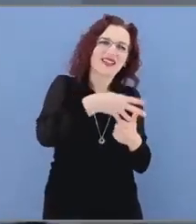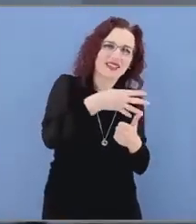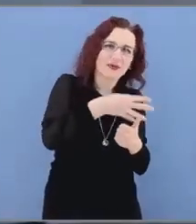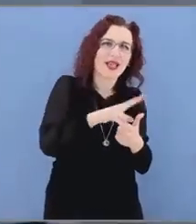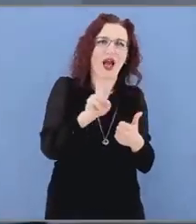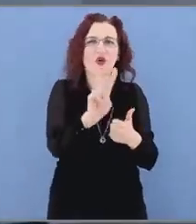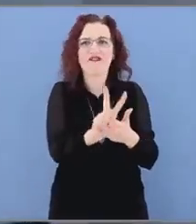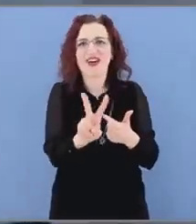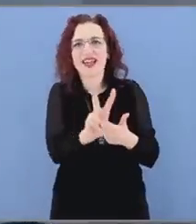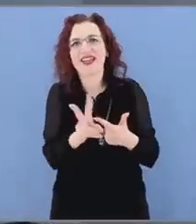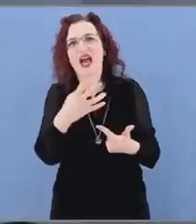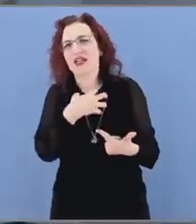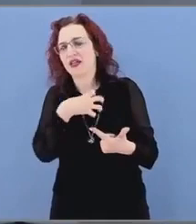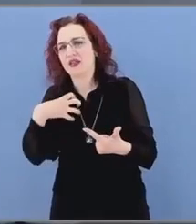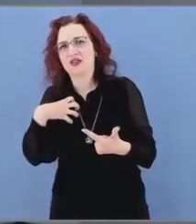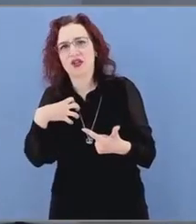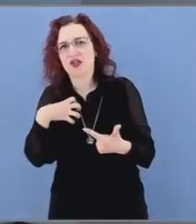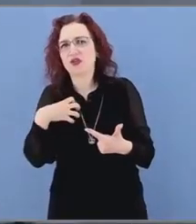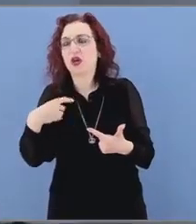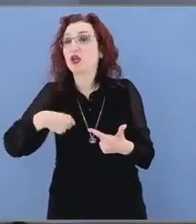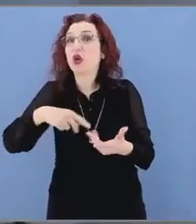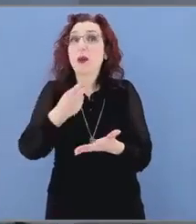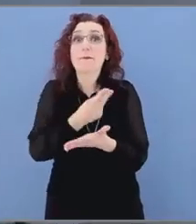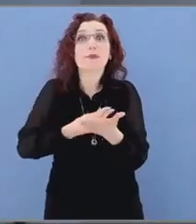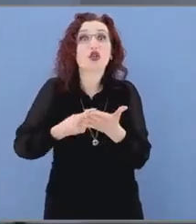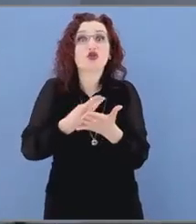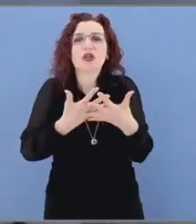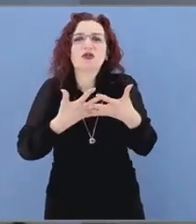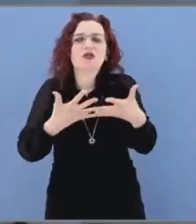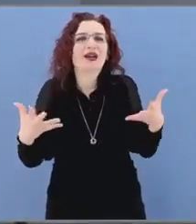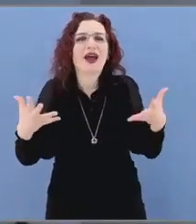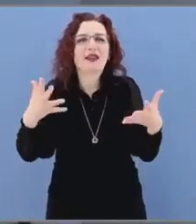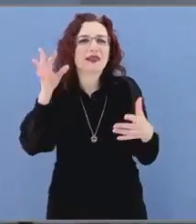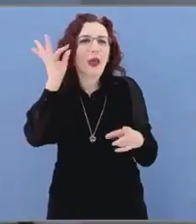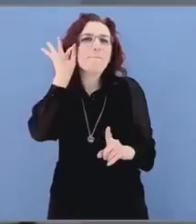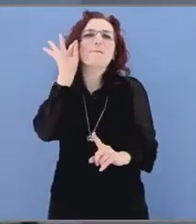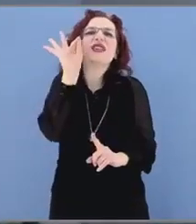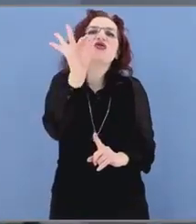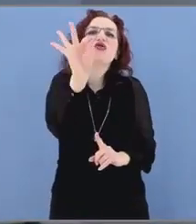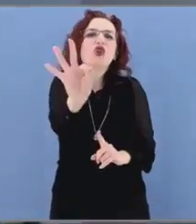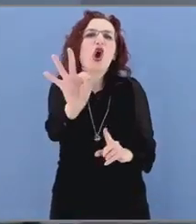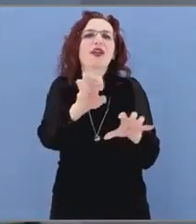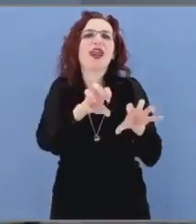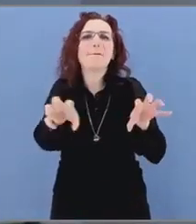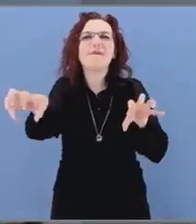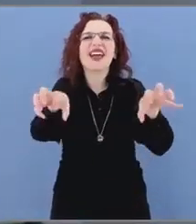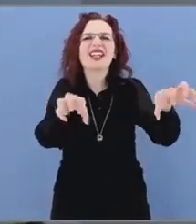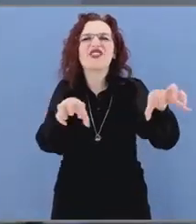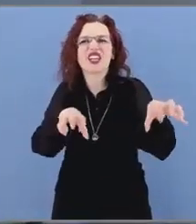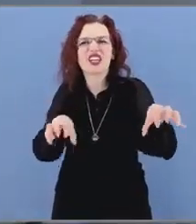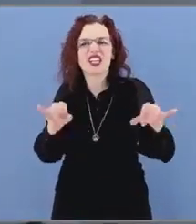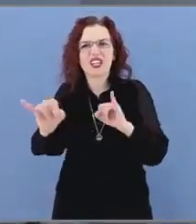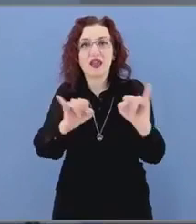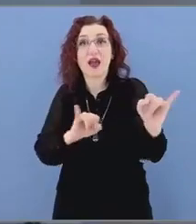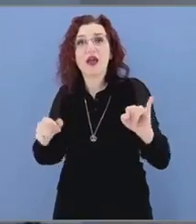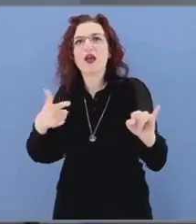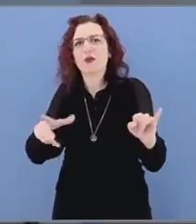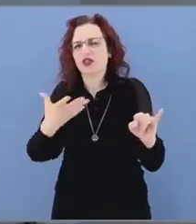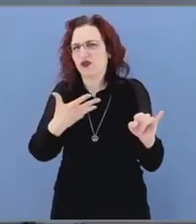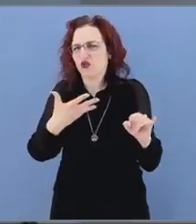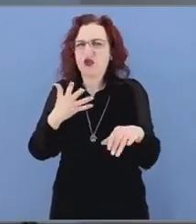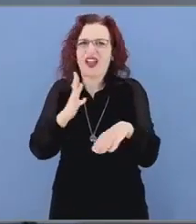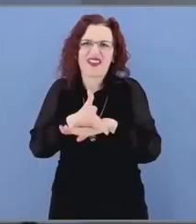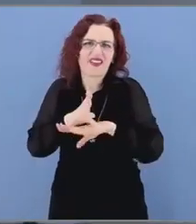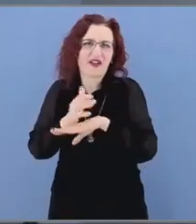questo grande progetto Missione Periferie, perché abbiamo decine di milioni di interventi con l'ATER di